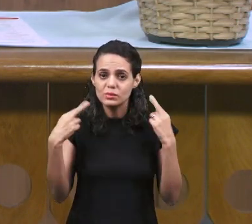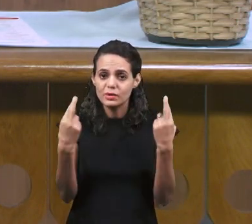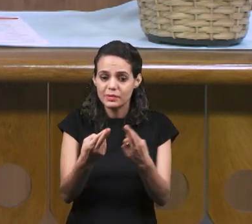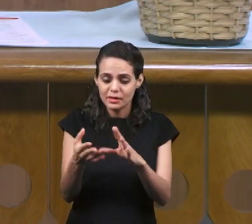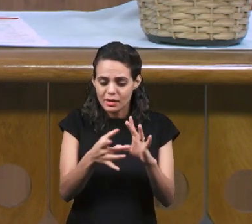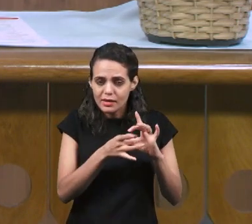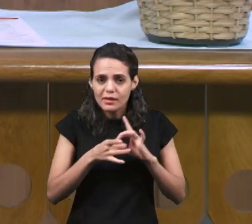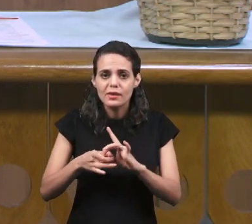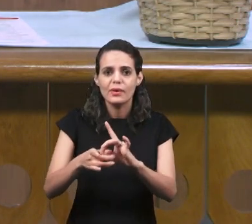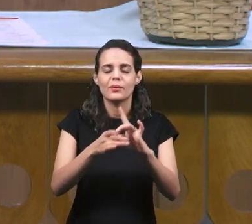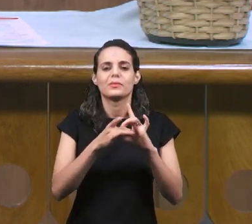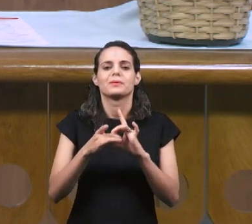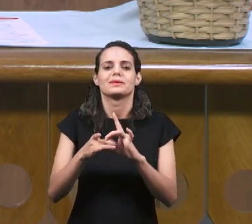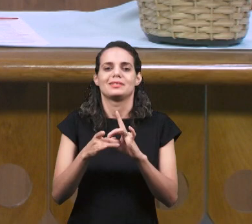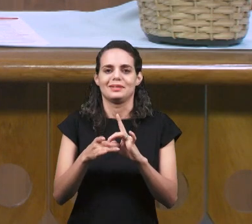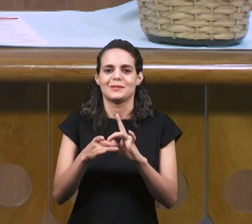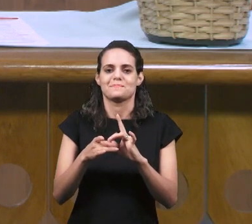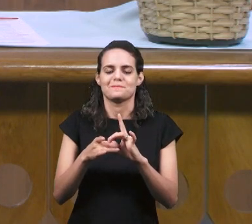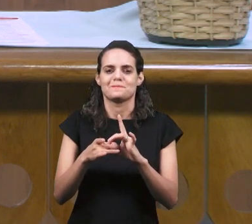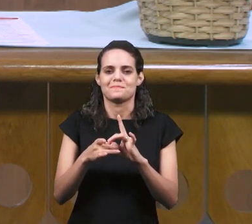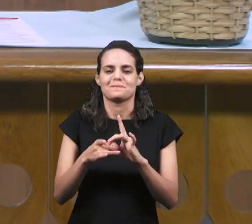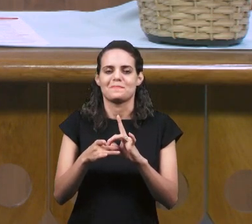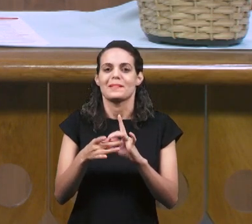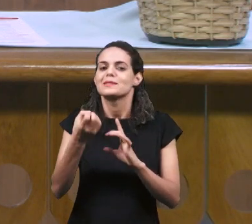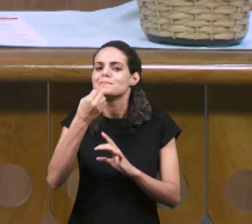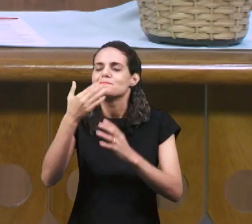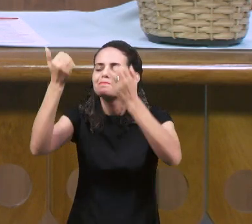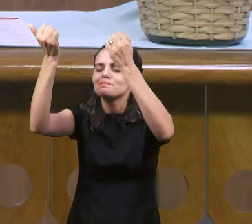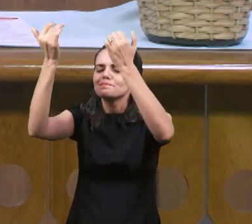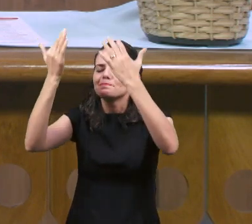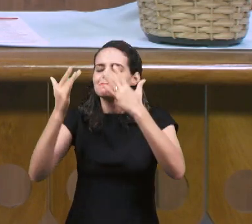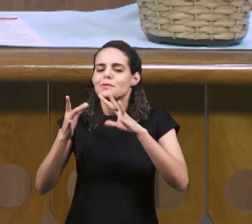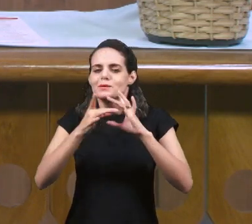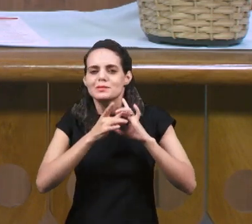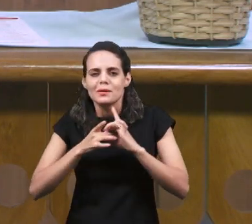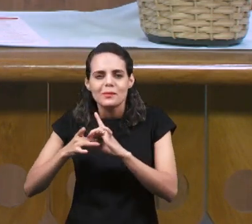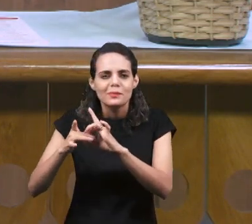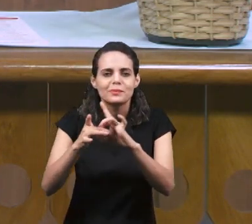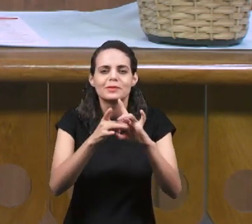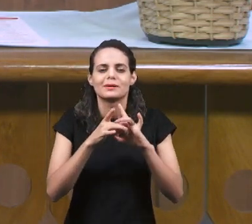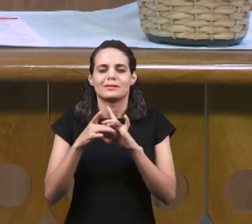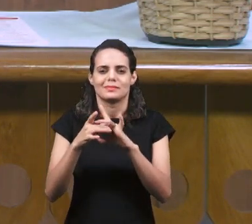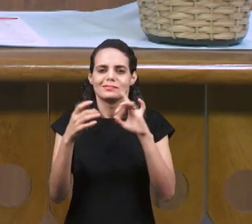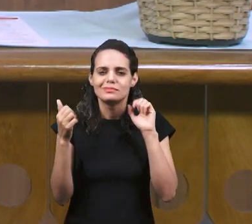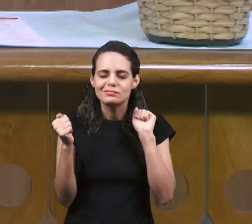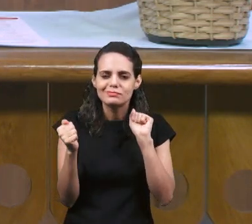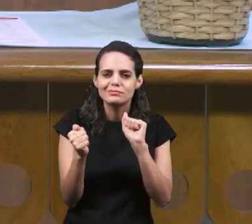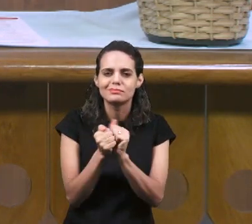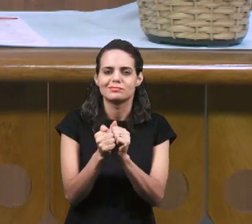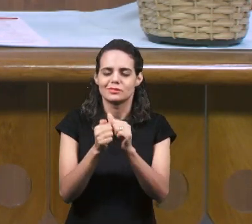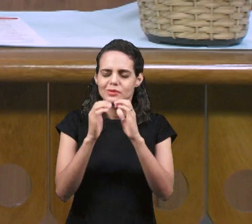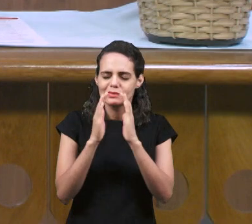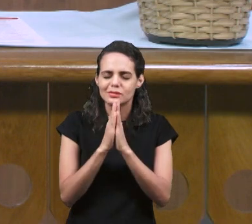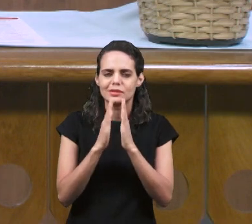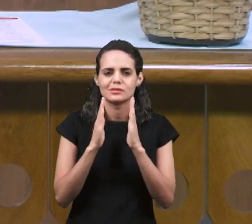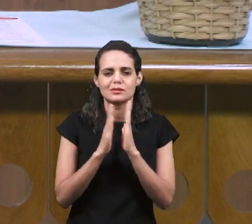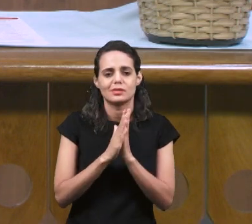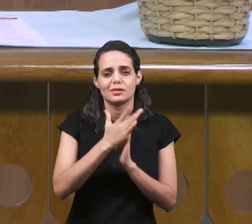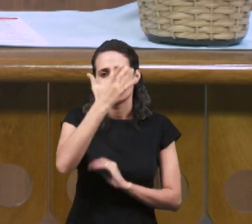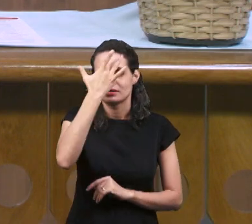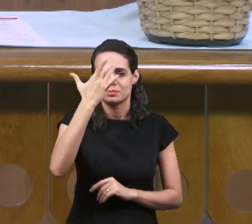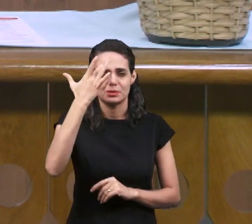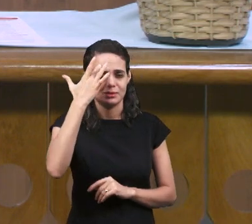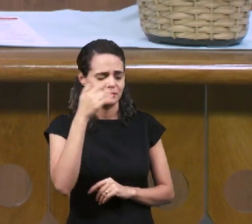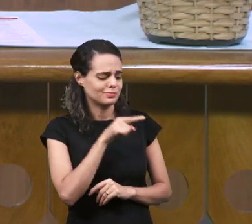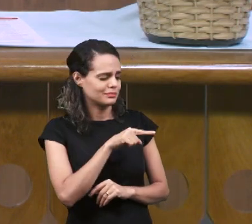de la communion, de partage du pain et des prières. C'est cela que les gens ne comprennent pas, ne veulent pas vivre. Chacun veut vivre de son